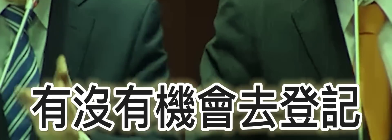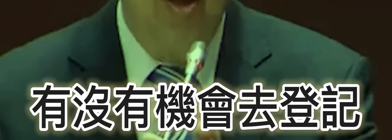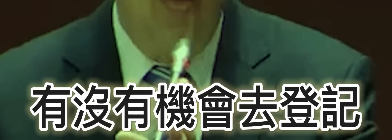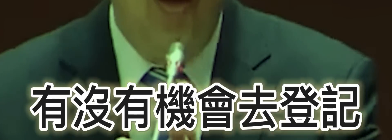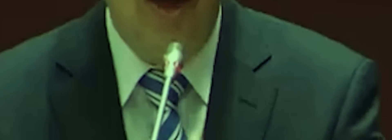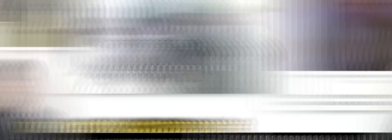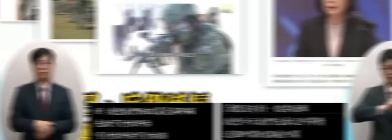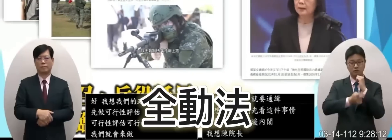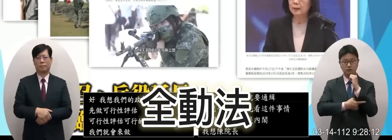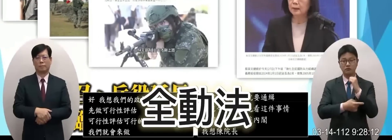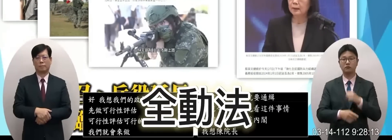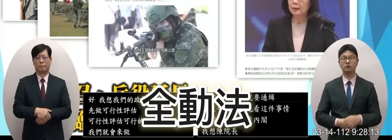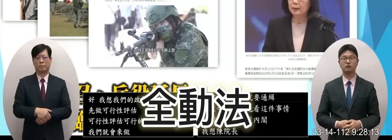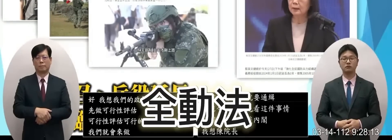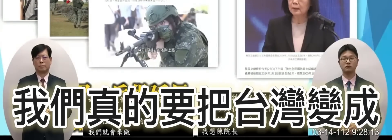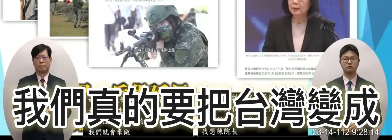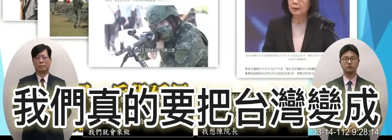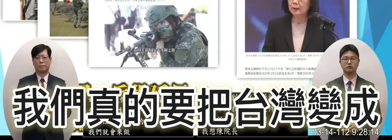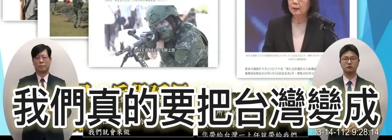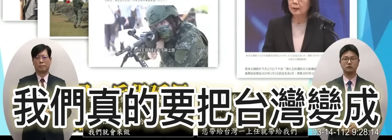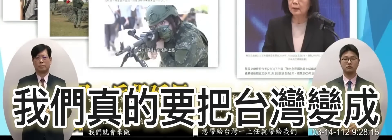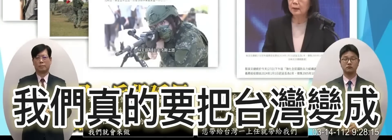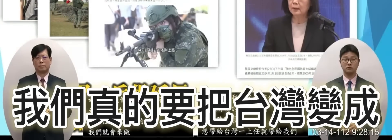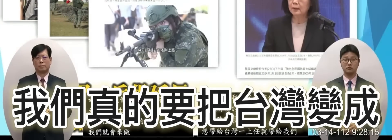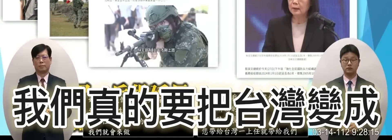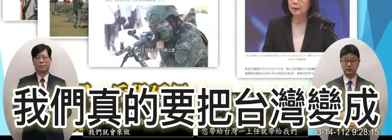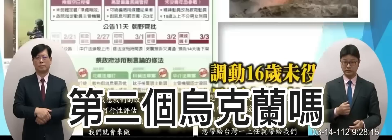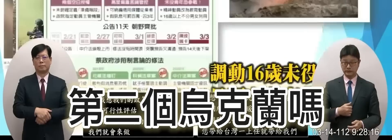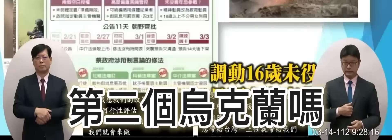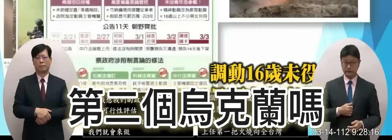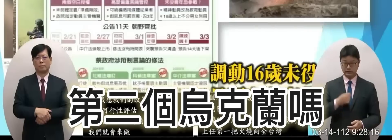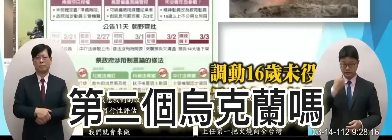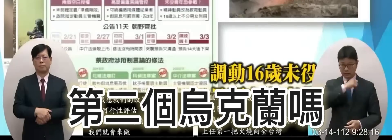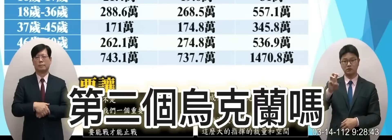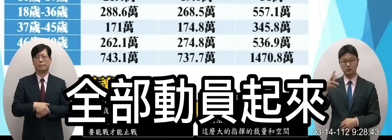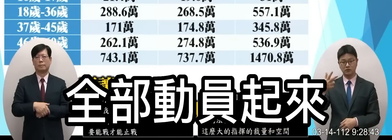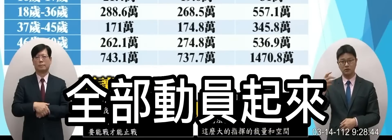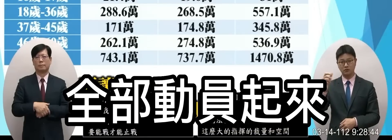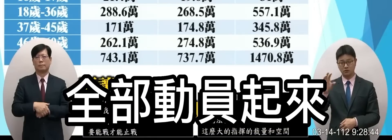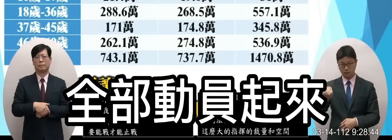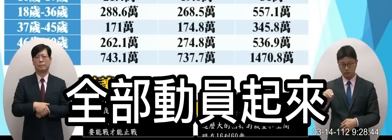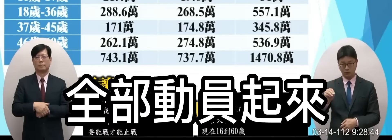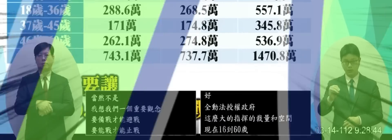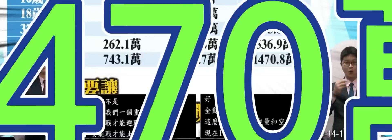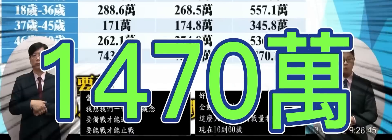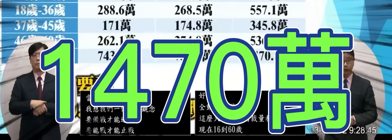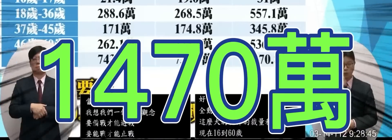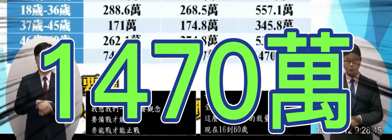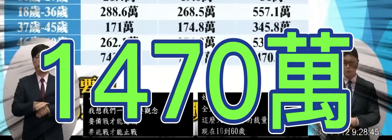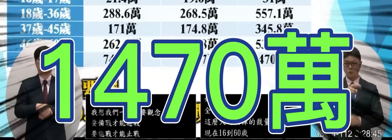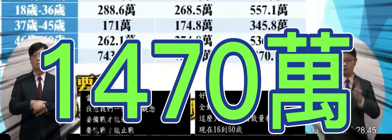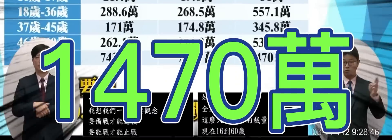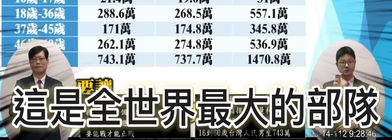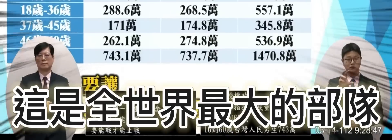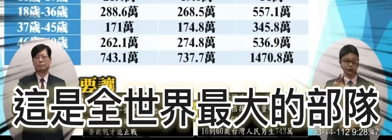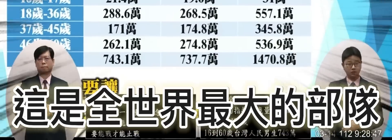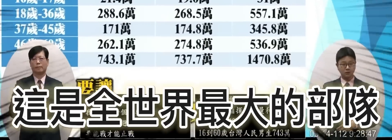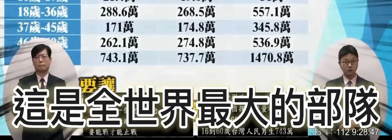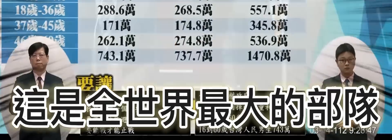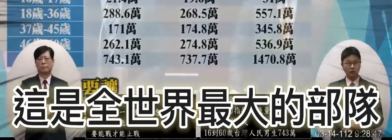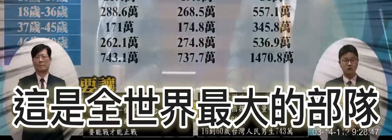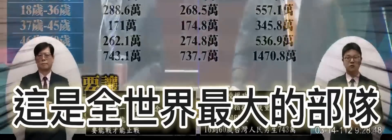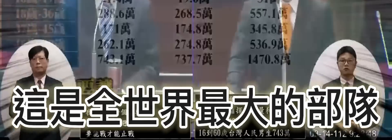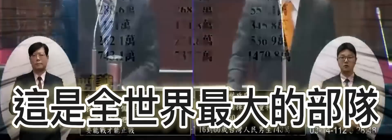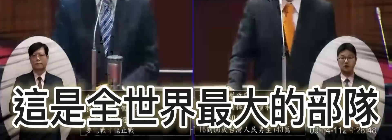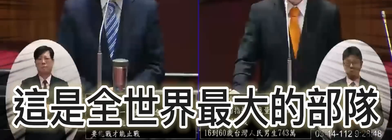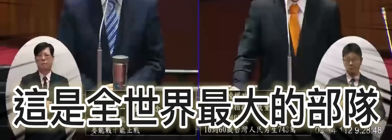会去登记？行动法，我们真的要把台湾变成第二个乌克兰吗？全部动员起来，1470万，这是全世